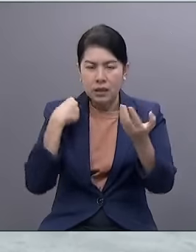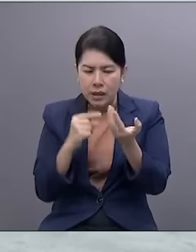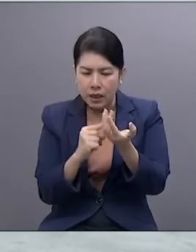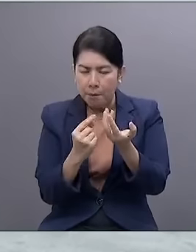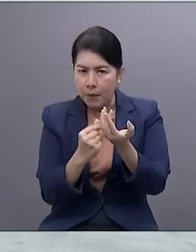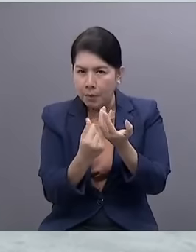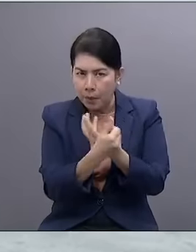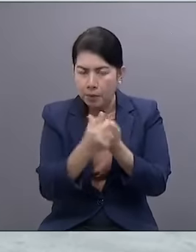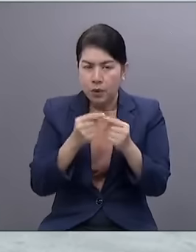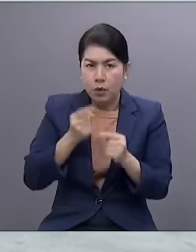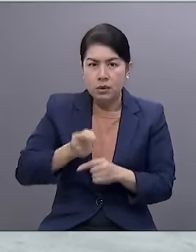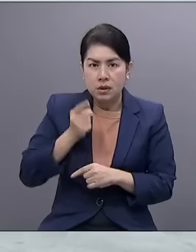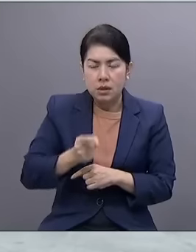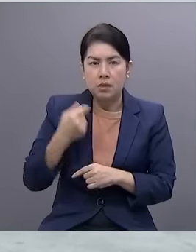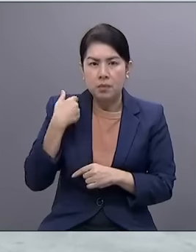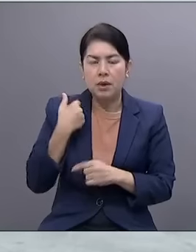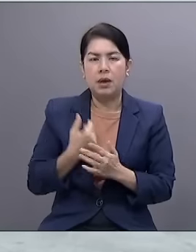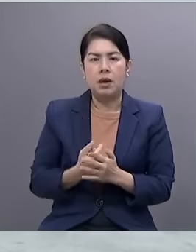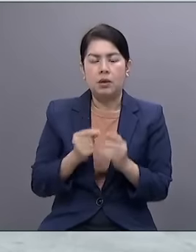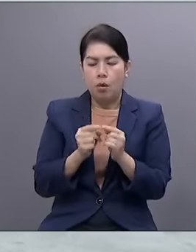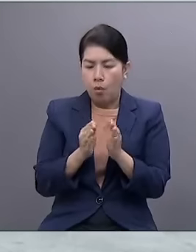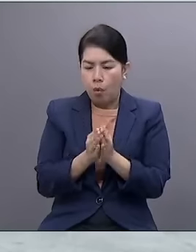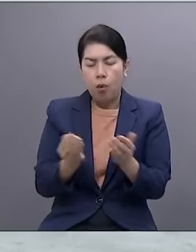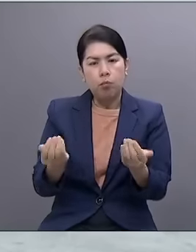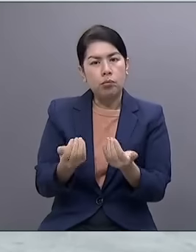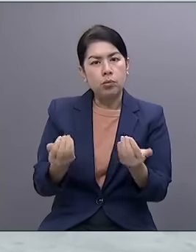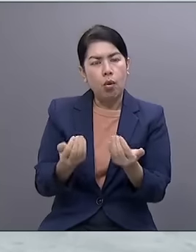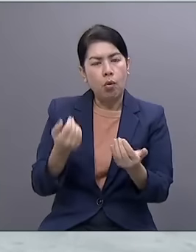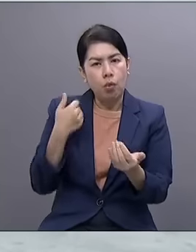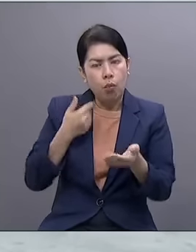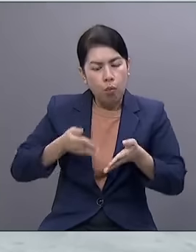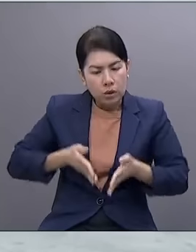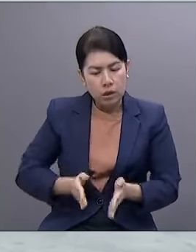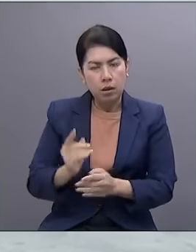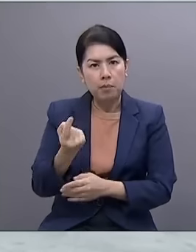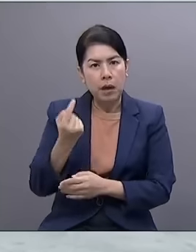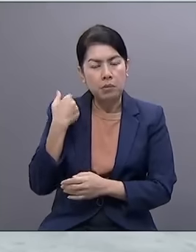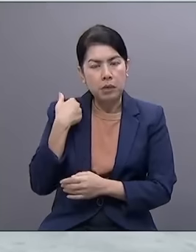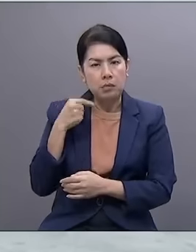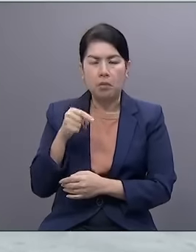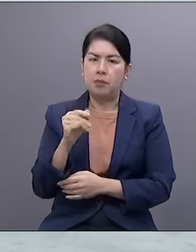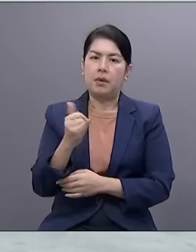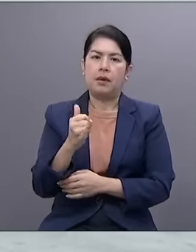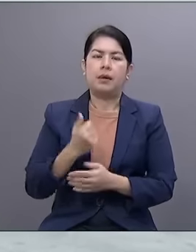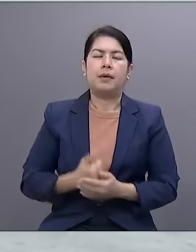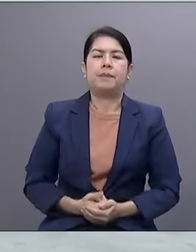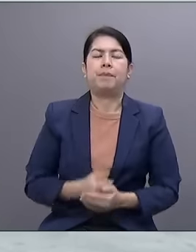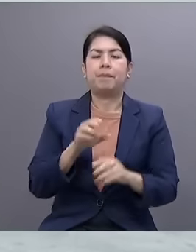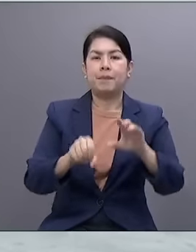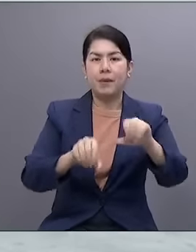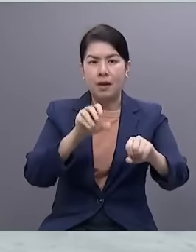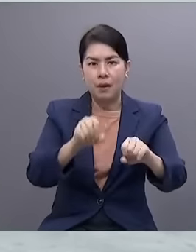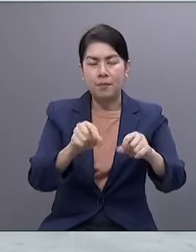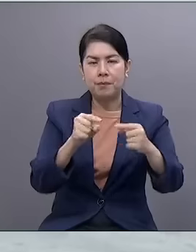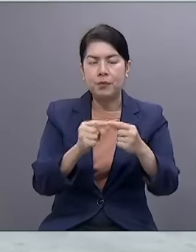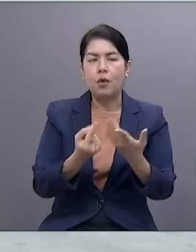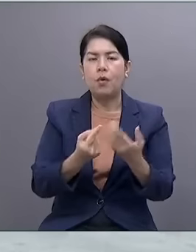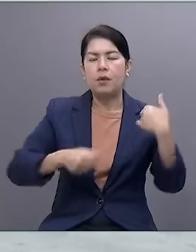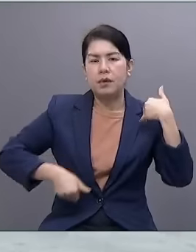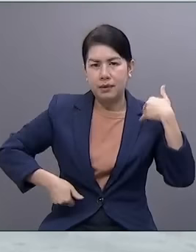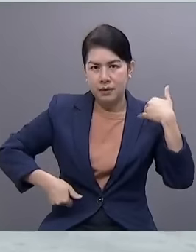วมนับรวมลูกลิงตัวเล็กที่เพิ่งเกิดมาใหม่ด้วยนะครับภารกิจการจับลิงล็อตใหญ่ในครั้งนี้นะครับหากรวม2